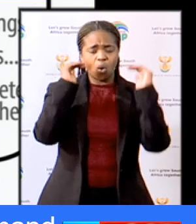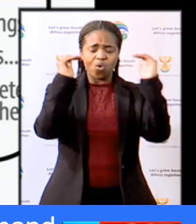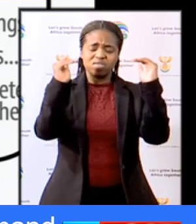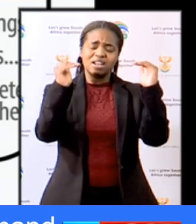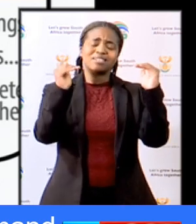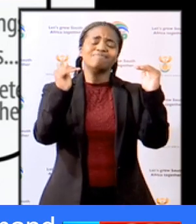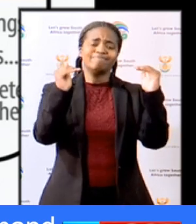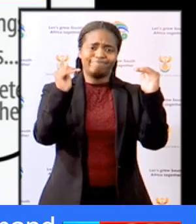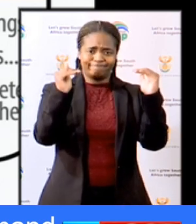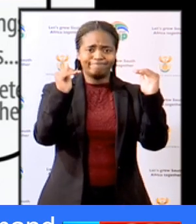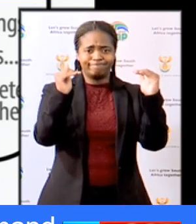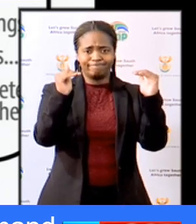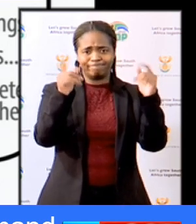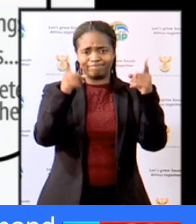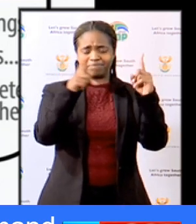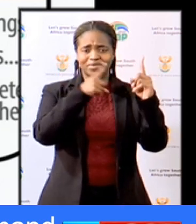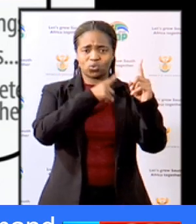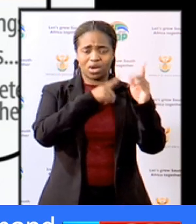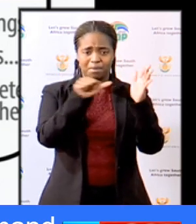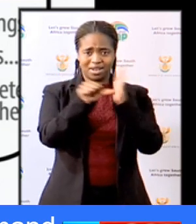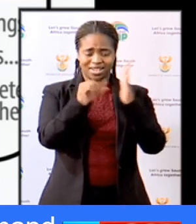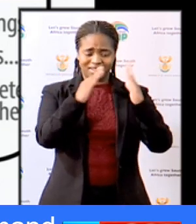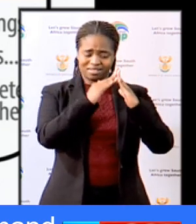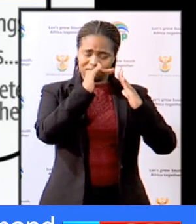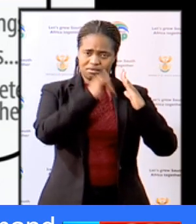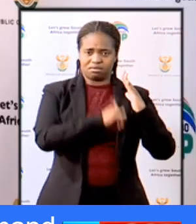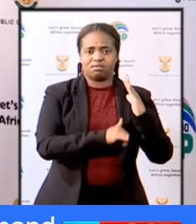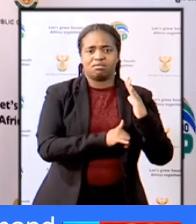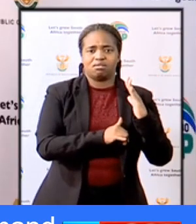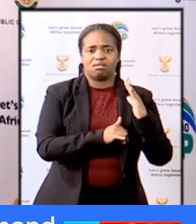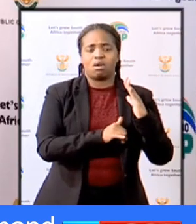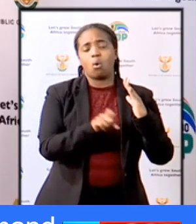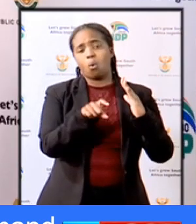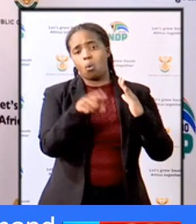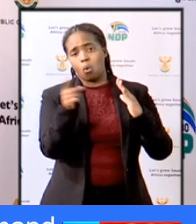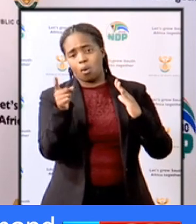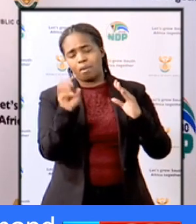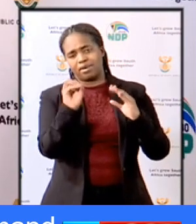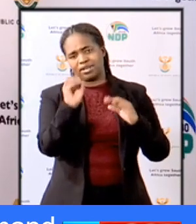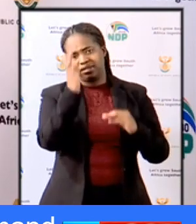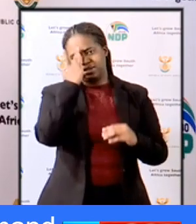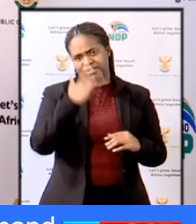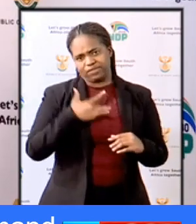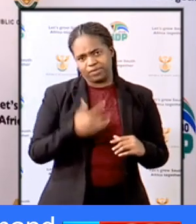kwamashumi ayisithupha noma benezinye izifo.